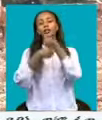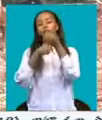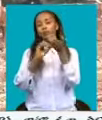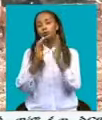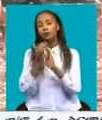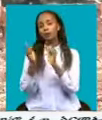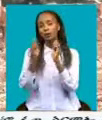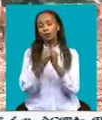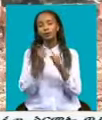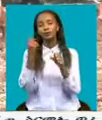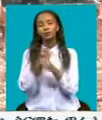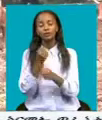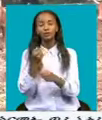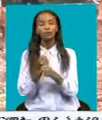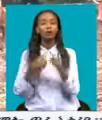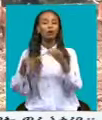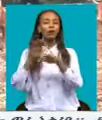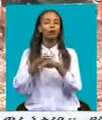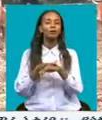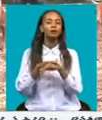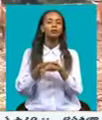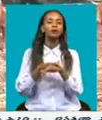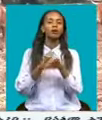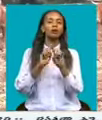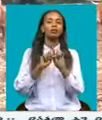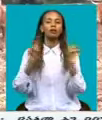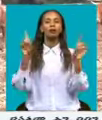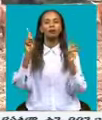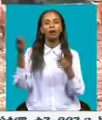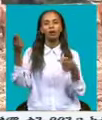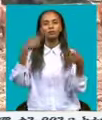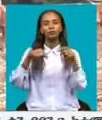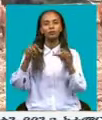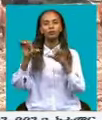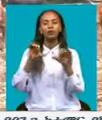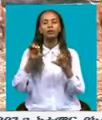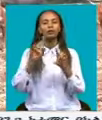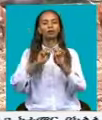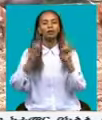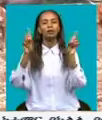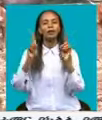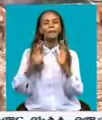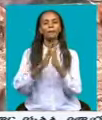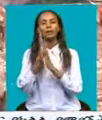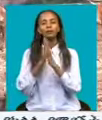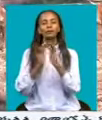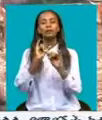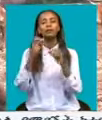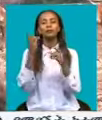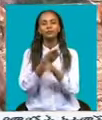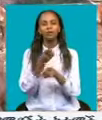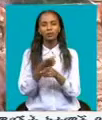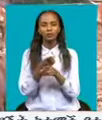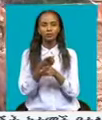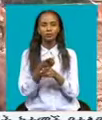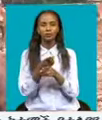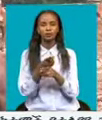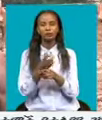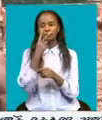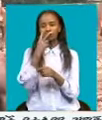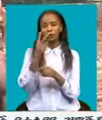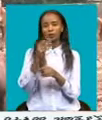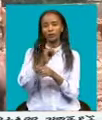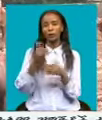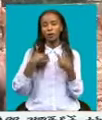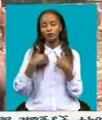ጋር የሚሰራው ስራ ላይ የተለየ አስተዋጽኦ እንደሚያደርግ የተለየ መነሳሳትን እንደሚፈጥር እያየን